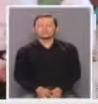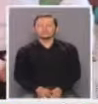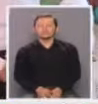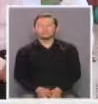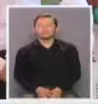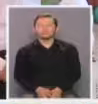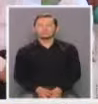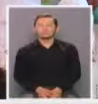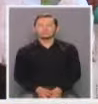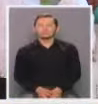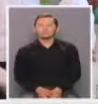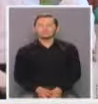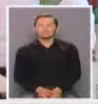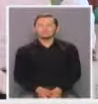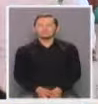жалғастырмақ.